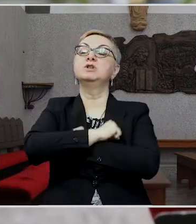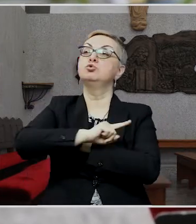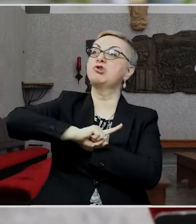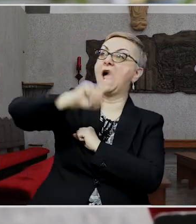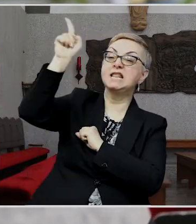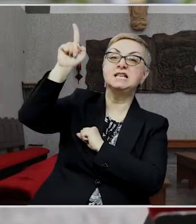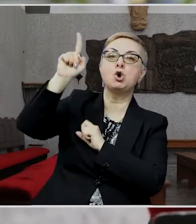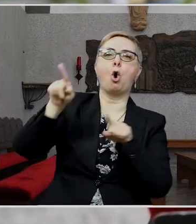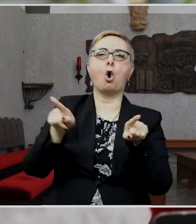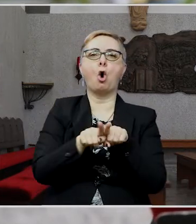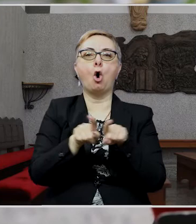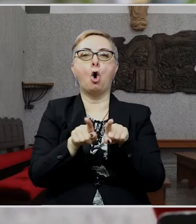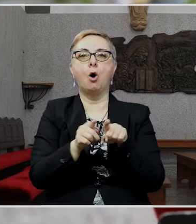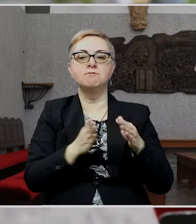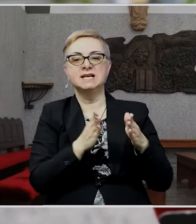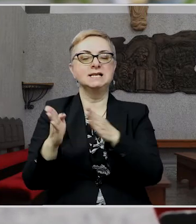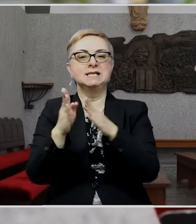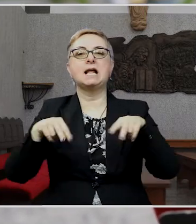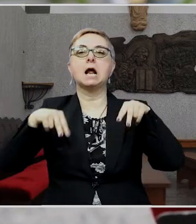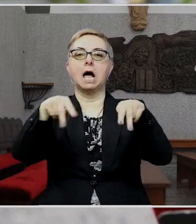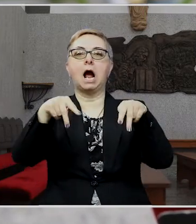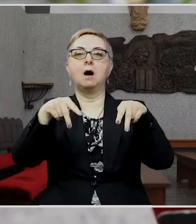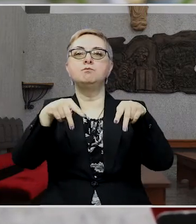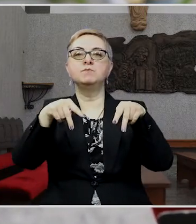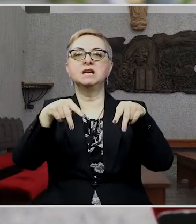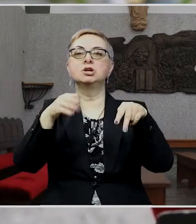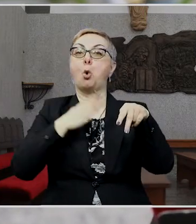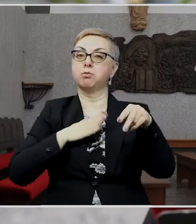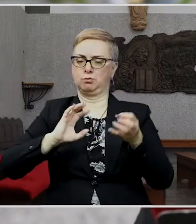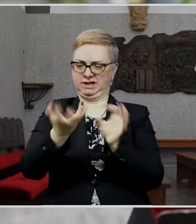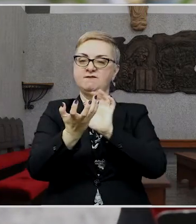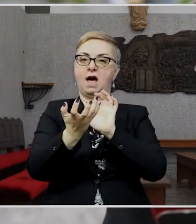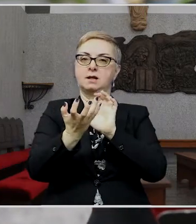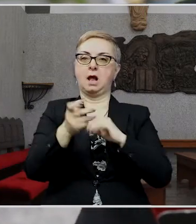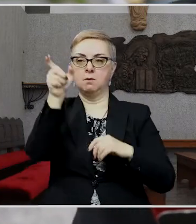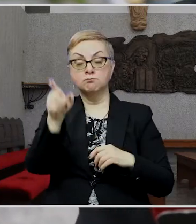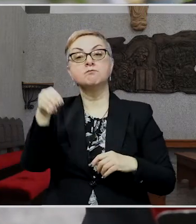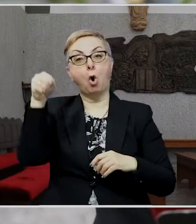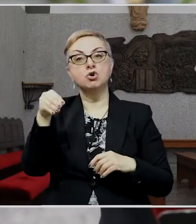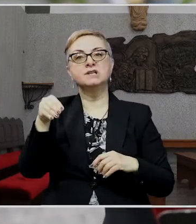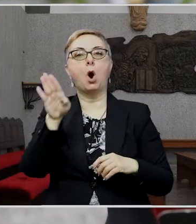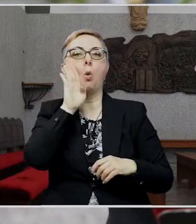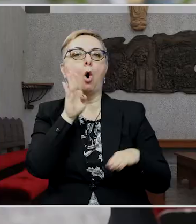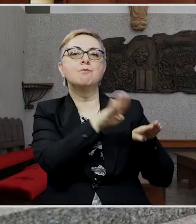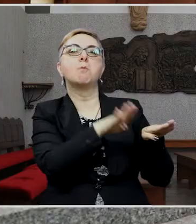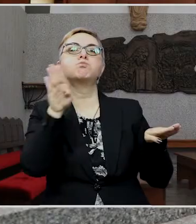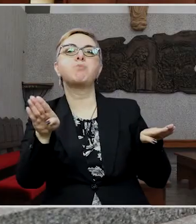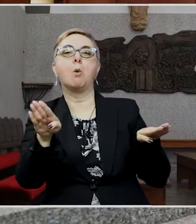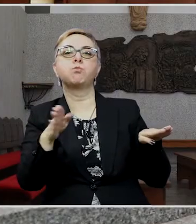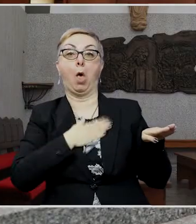dio il viatico del loro cammino mosè è un uomo del popolo